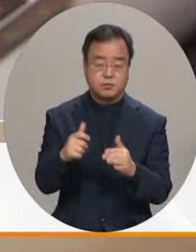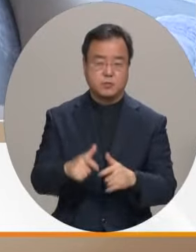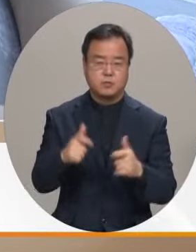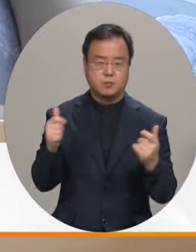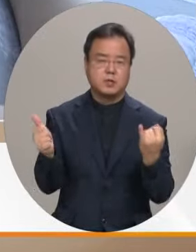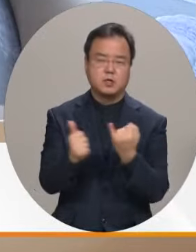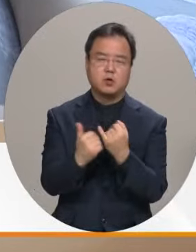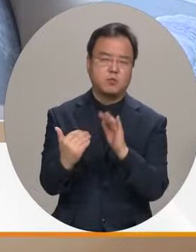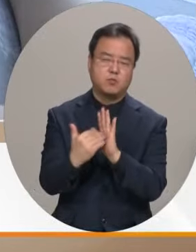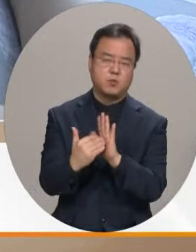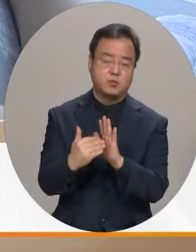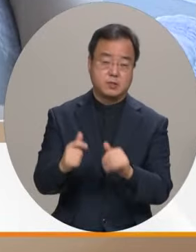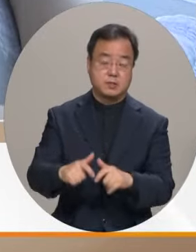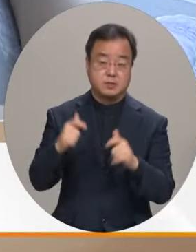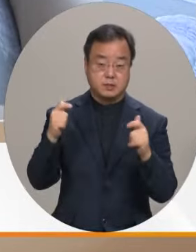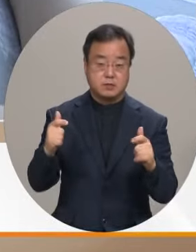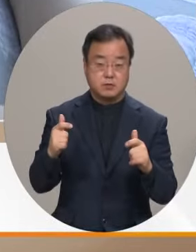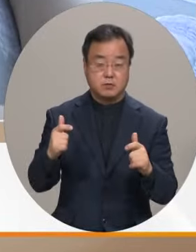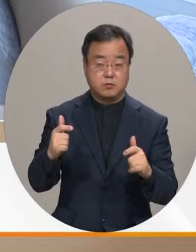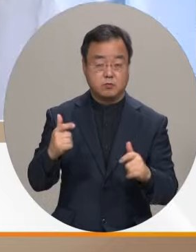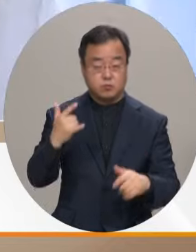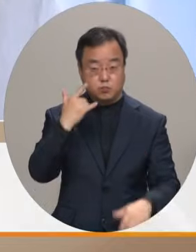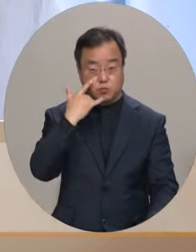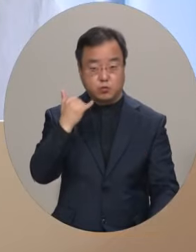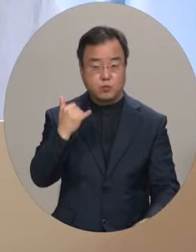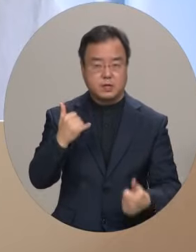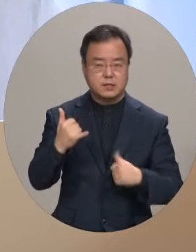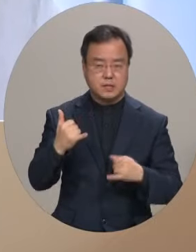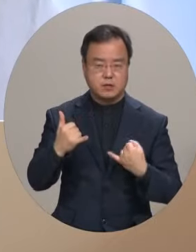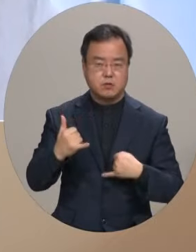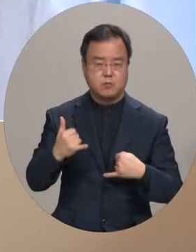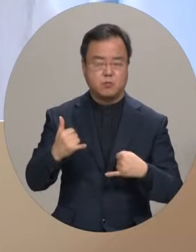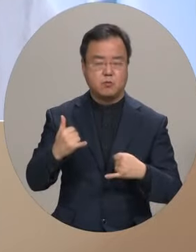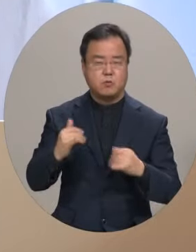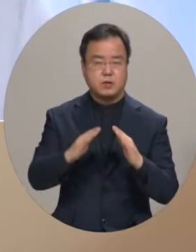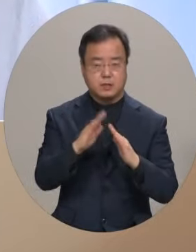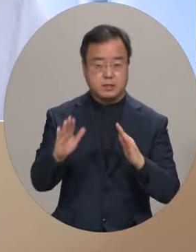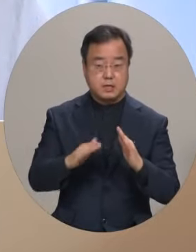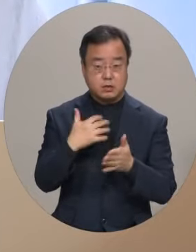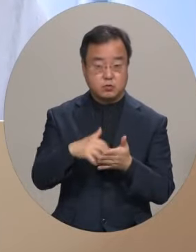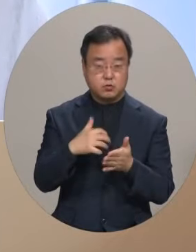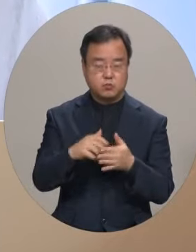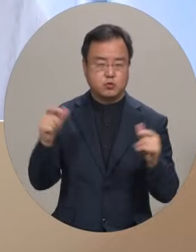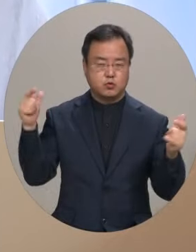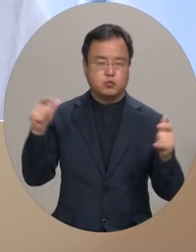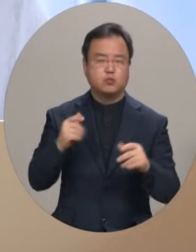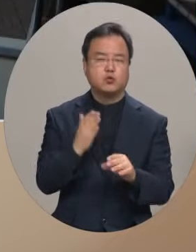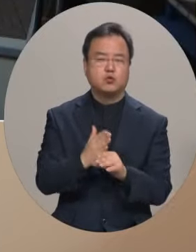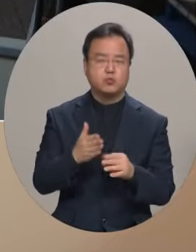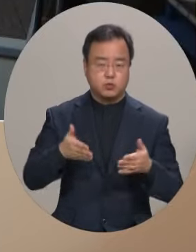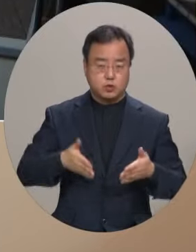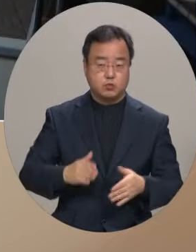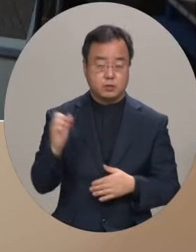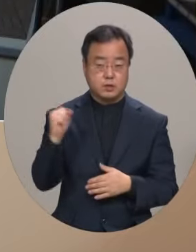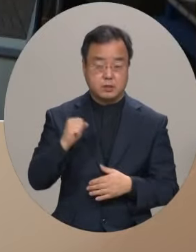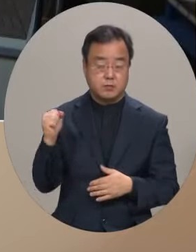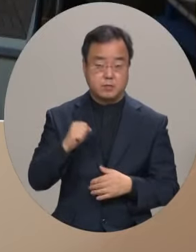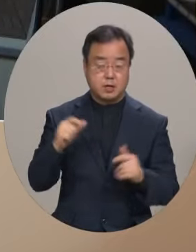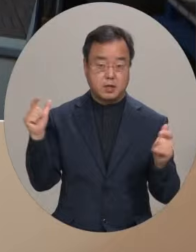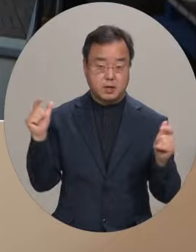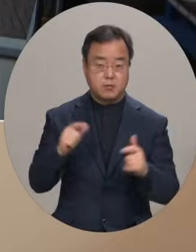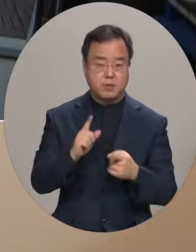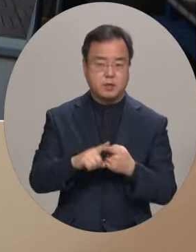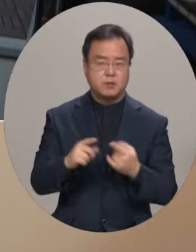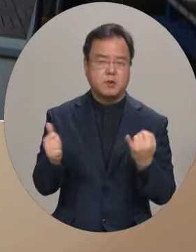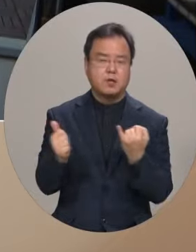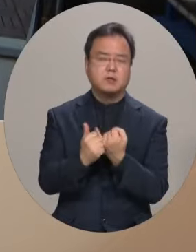증가 부부와 자녀로 이루어진 가구의 감소 등이 나타나고 있습니다 어 출산율 감소 요인은 비온 선택